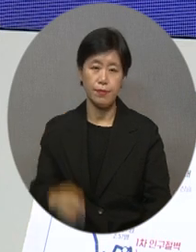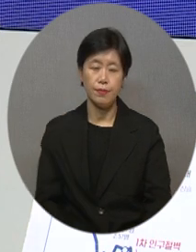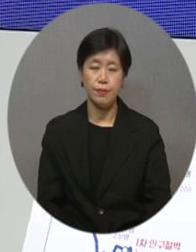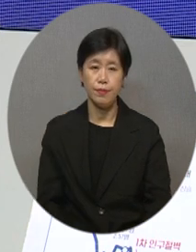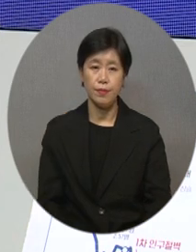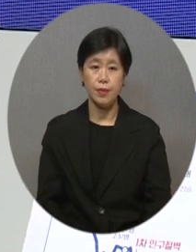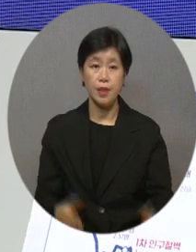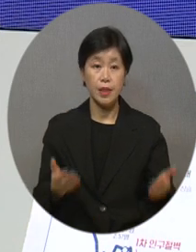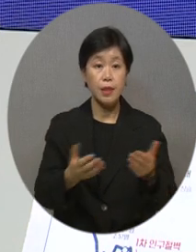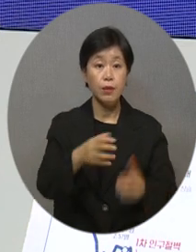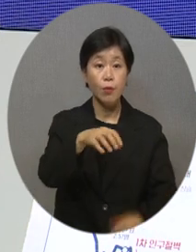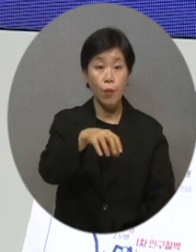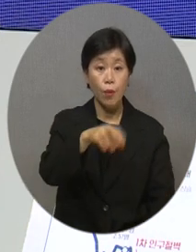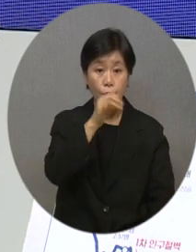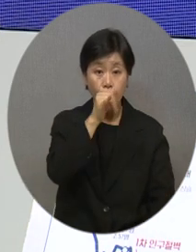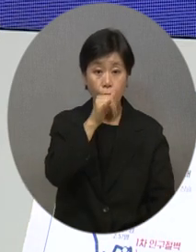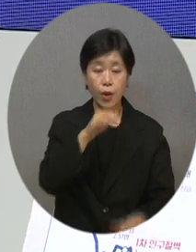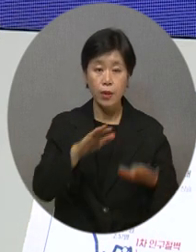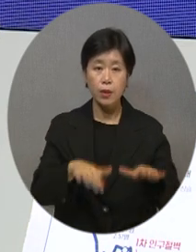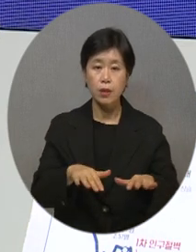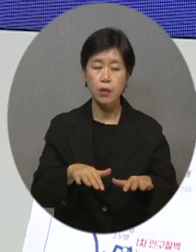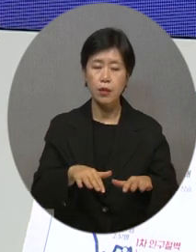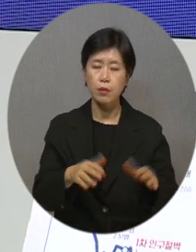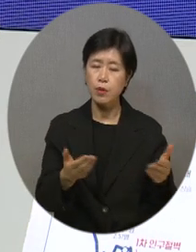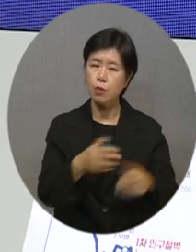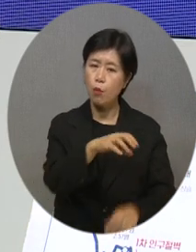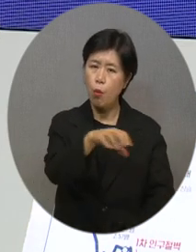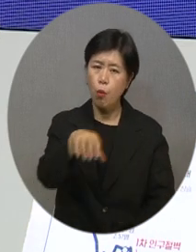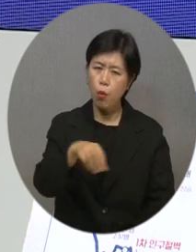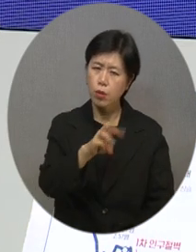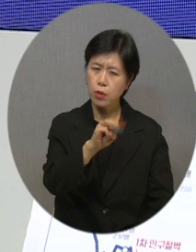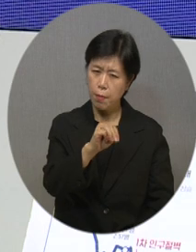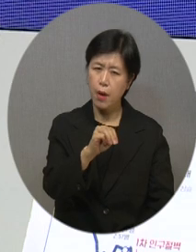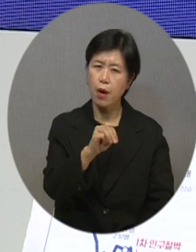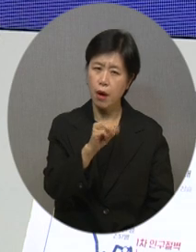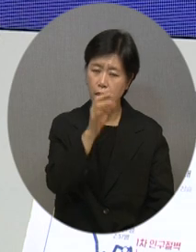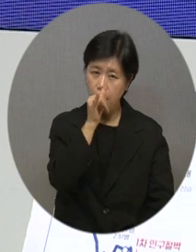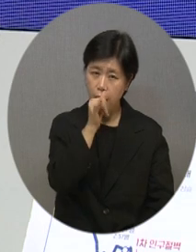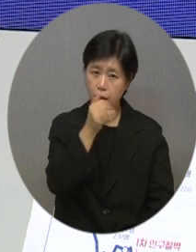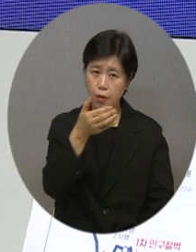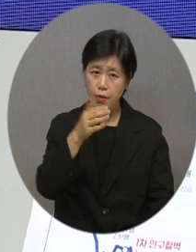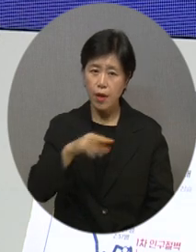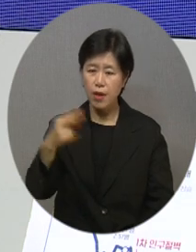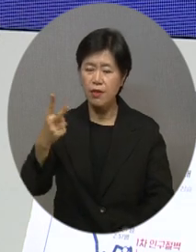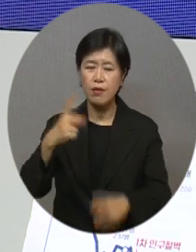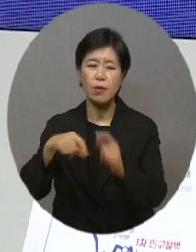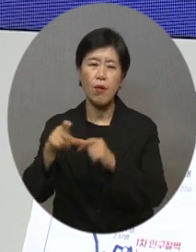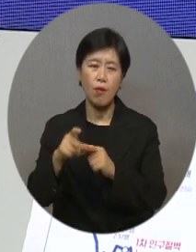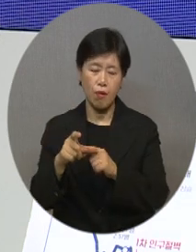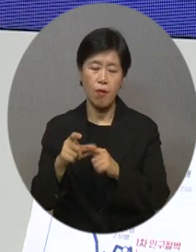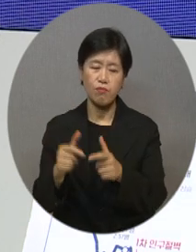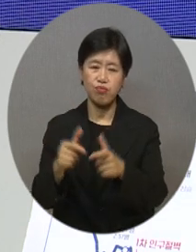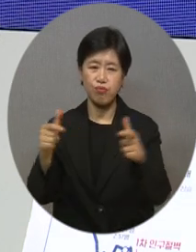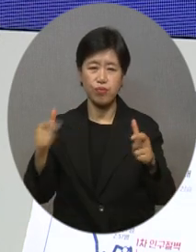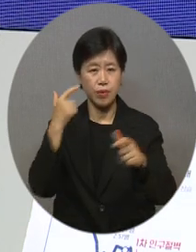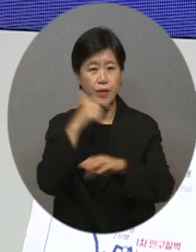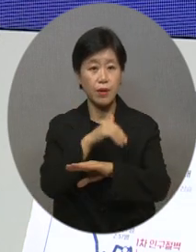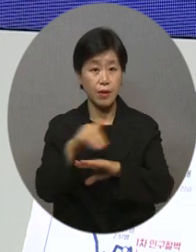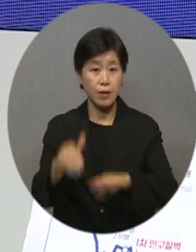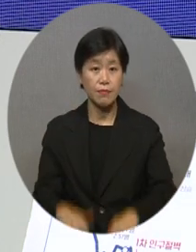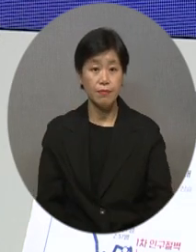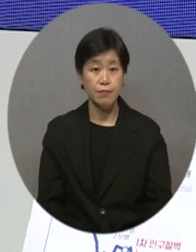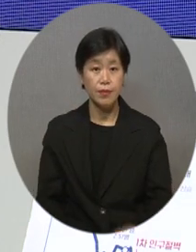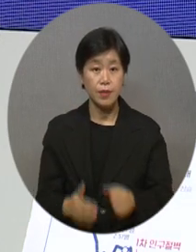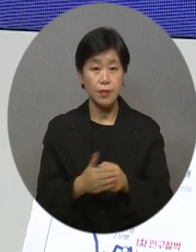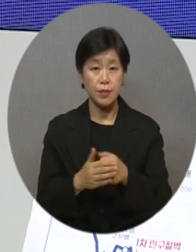하나 일자리 예산이 있습니다. 지금 3만 개 일자리가 있는데 3만 2천 개의 일자리로 2천 개가 늘어나게 되어 있습니다. 그렇기 때문에